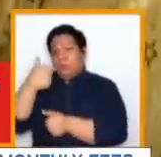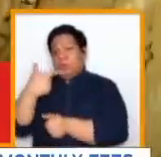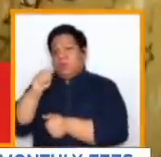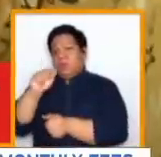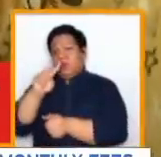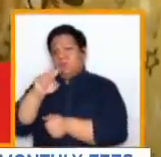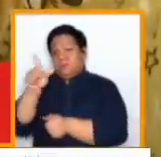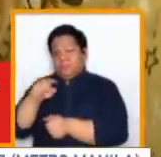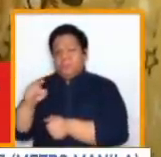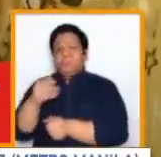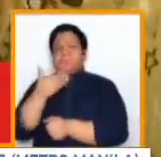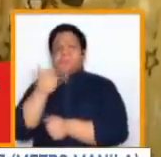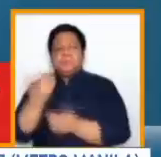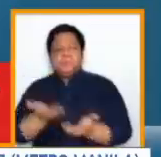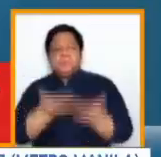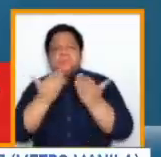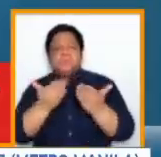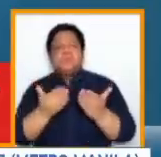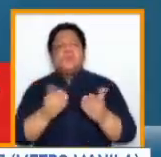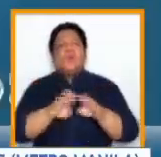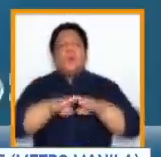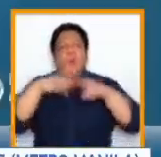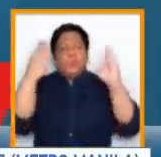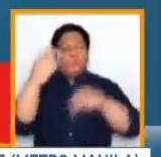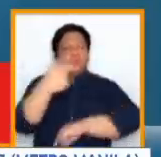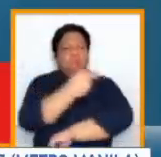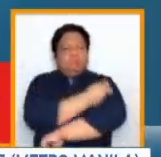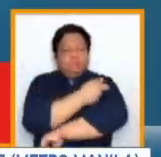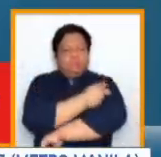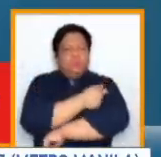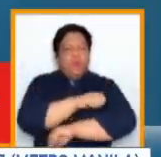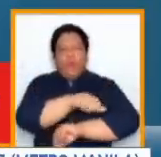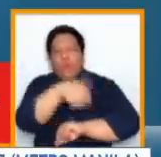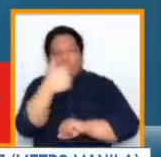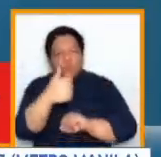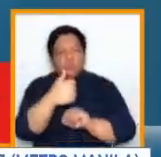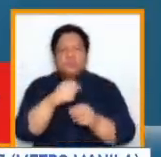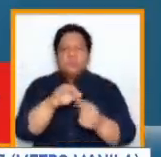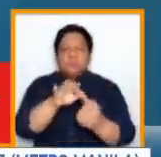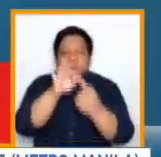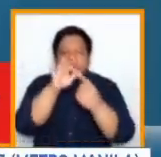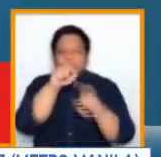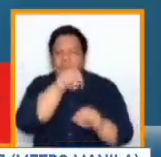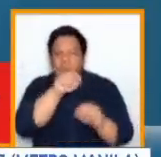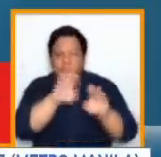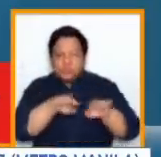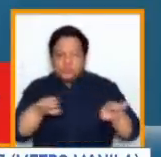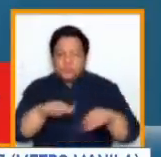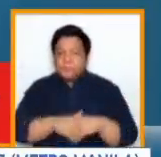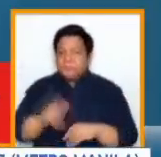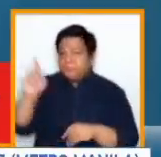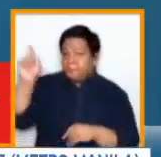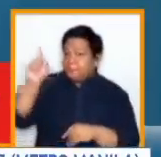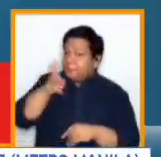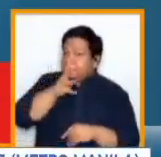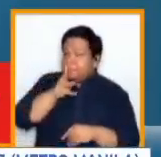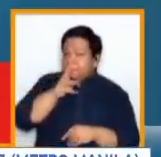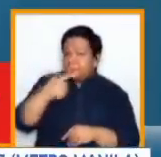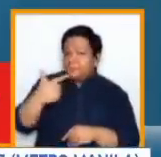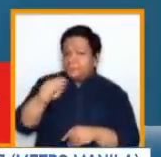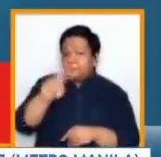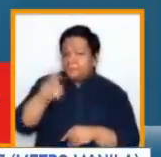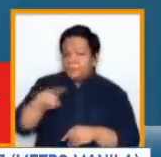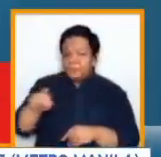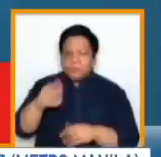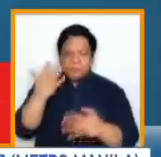sektor, particular sa mga bata. We are proposing, Mr. President, to open up the vaccination for children by mid of October, kasi by